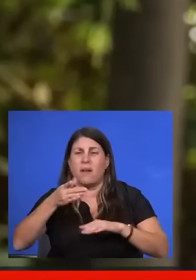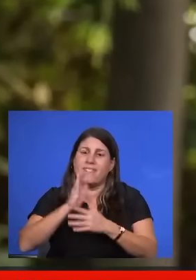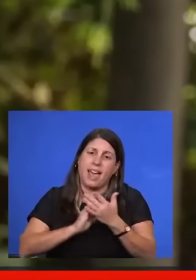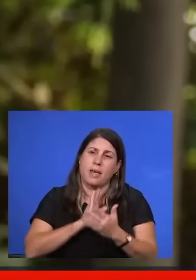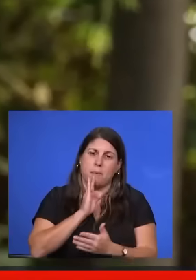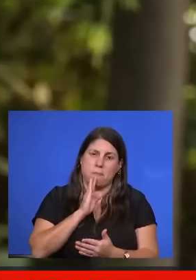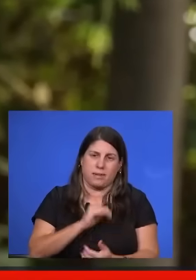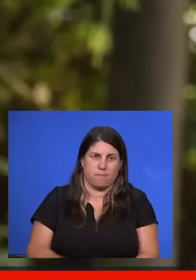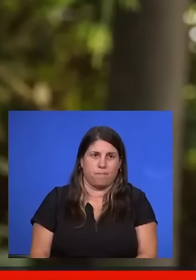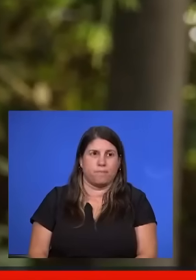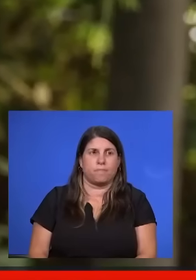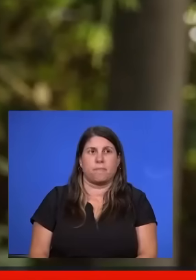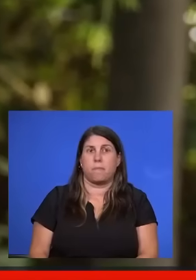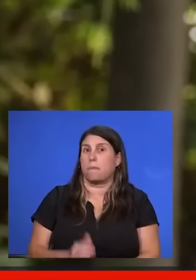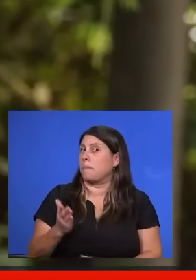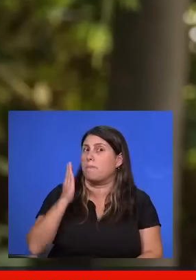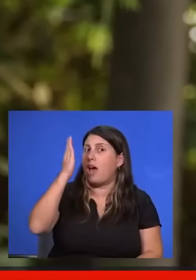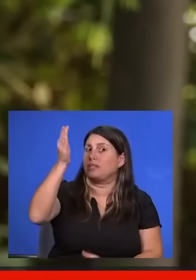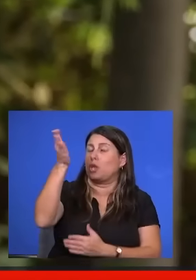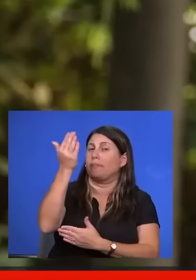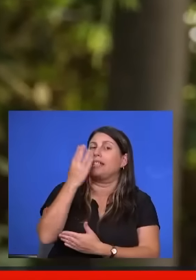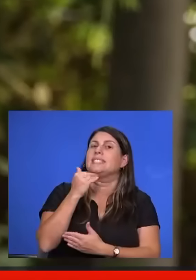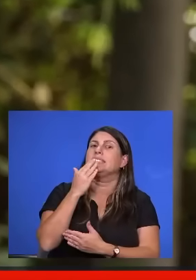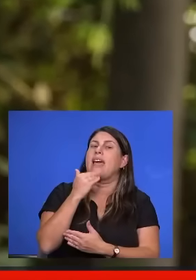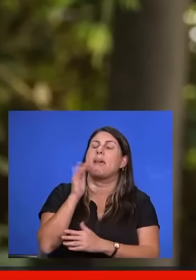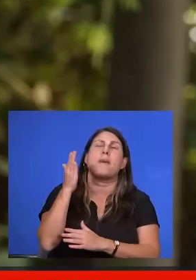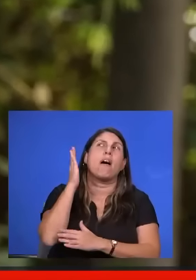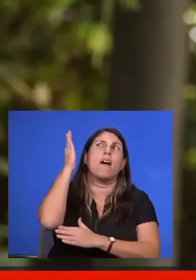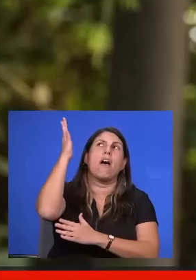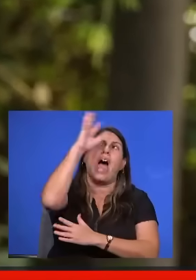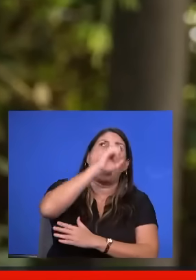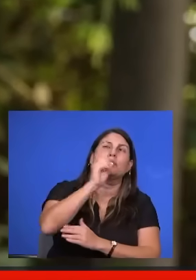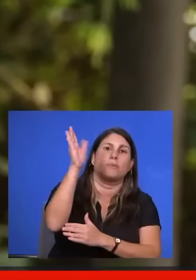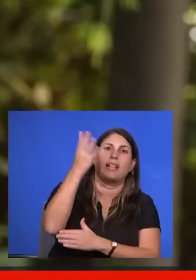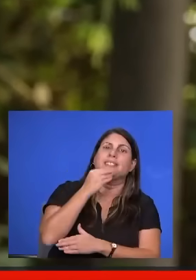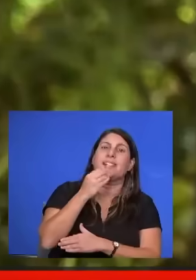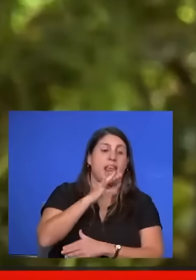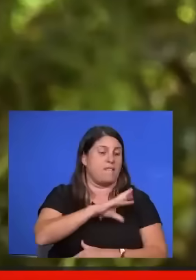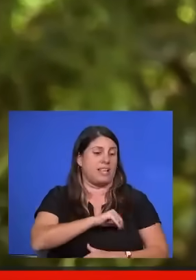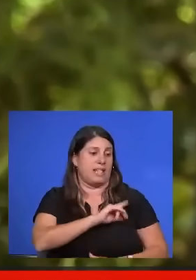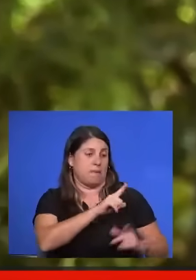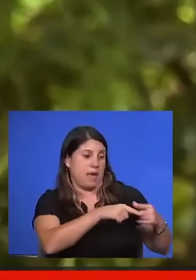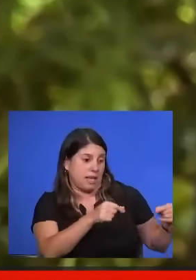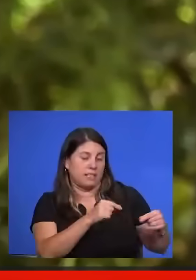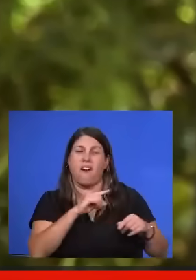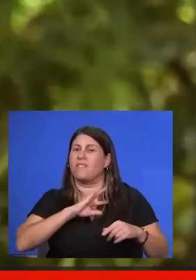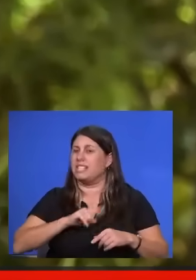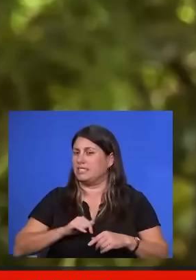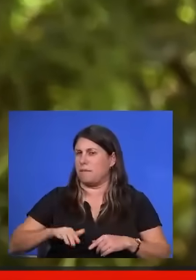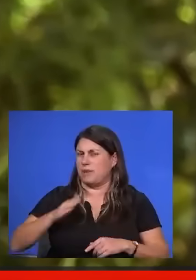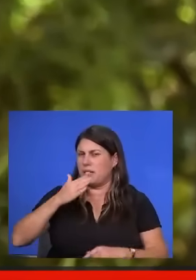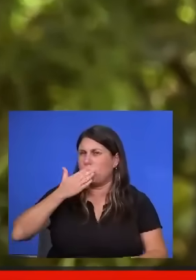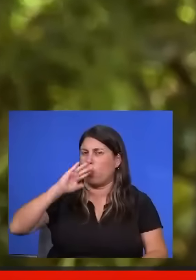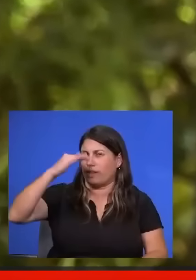מה החזון של מדינת ישראל ביחס לפלסטינים, של רצועת עזה, לפלסטינים של יהודה ושומרון? יקום פעם אחת